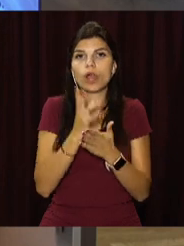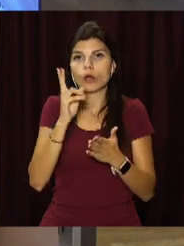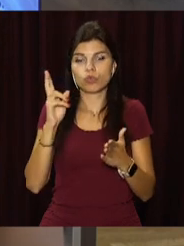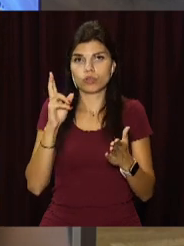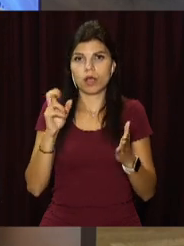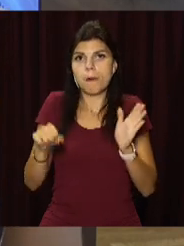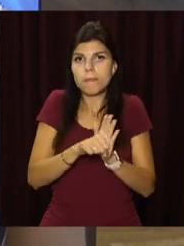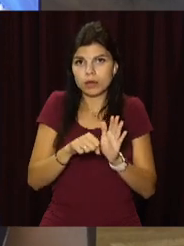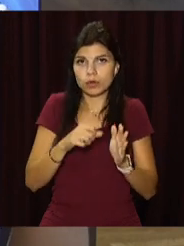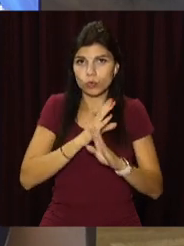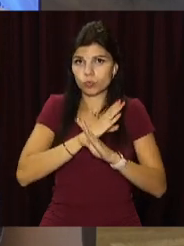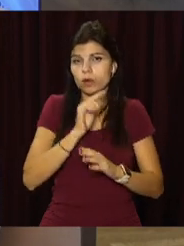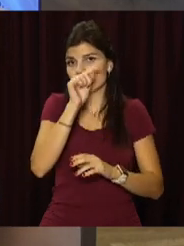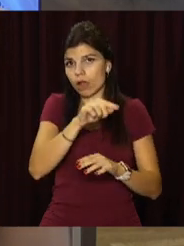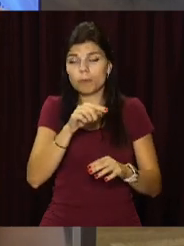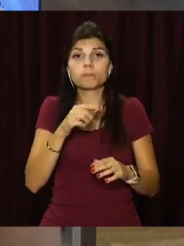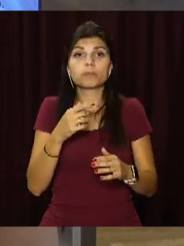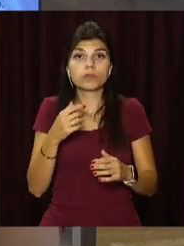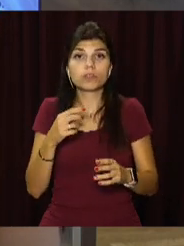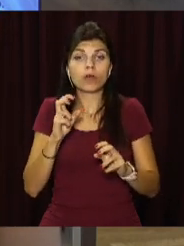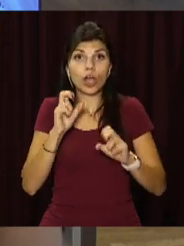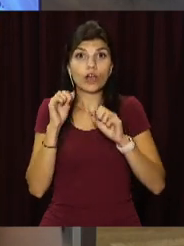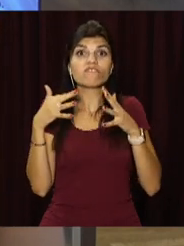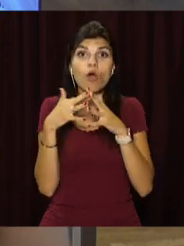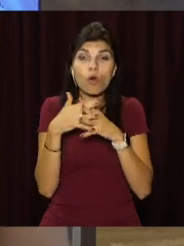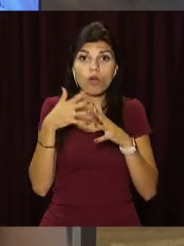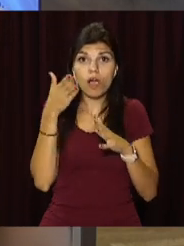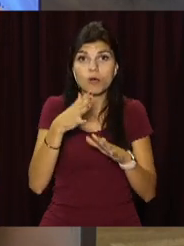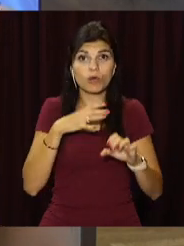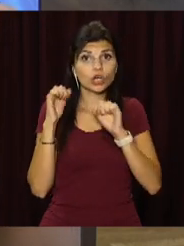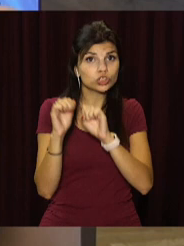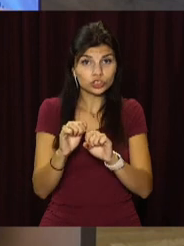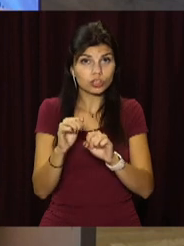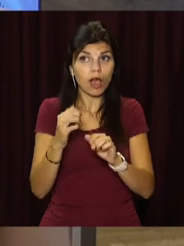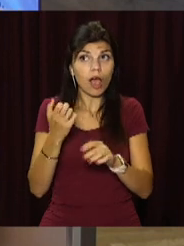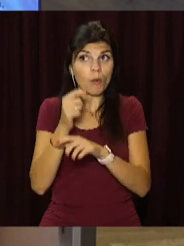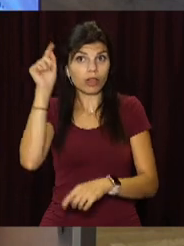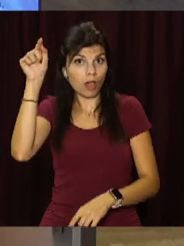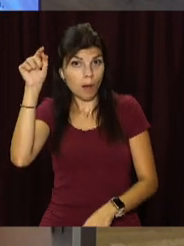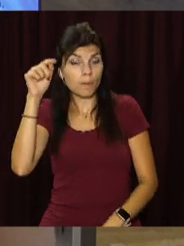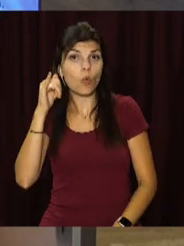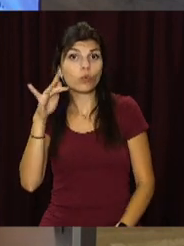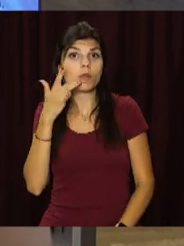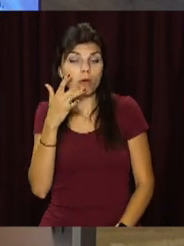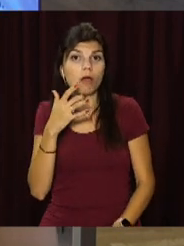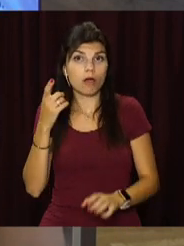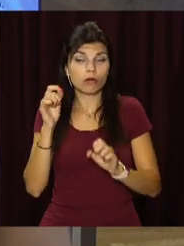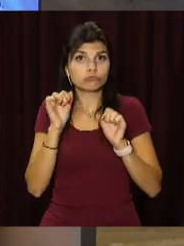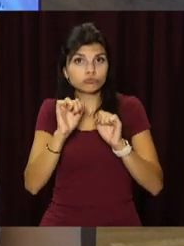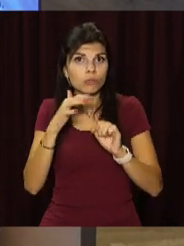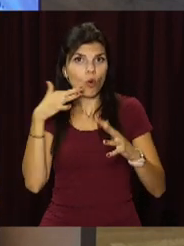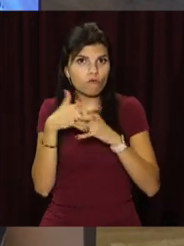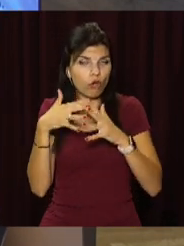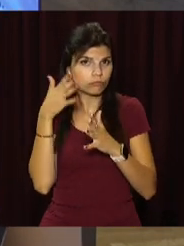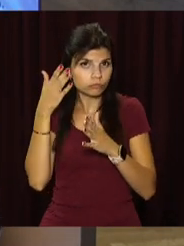важливо перейняти той досвід країн, які вже дуже давно воюють, в яких дуже потужна армія. І ми хочемо розвивати нашу армію і наші